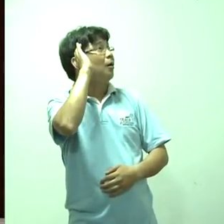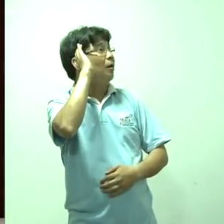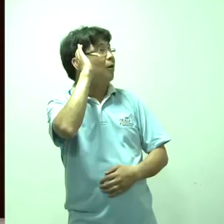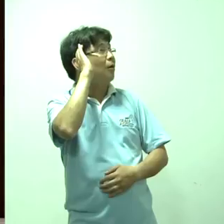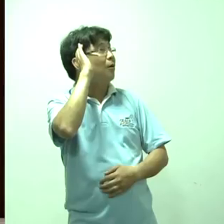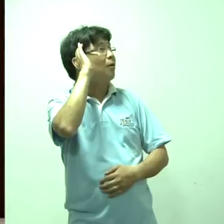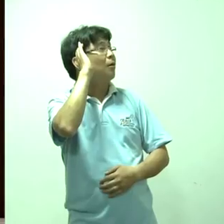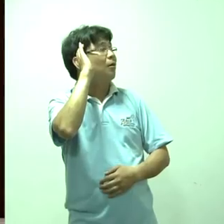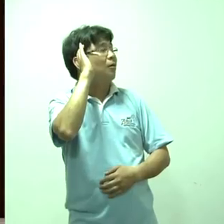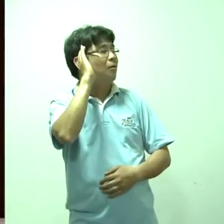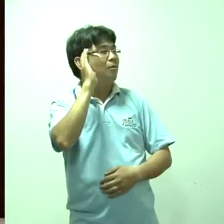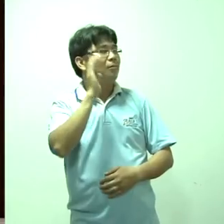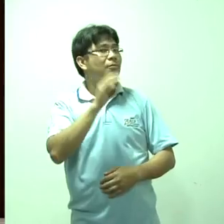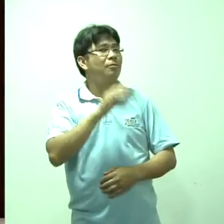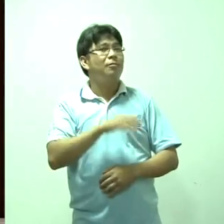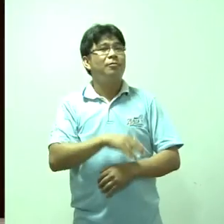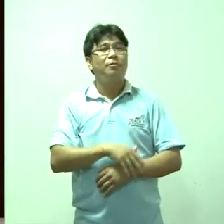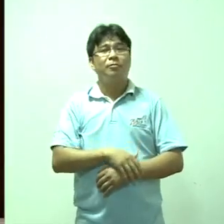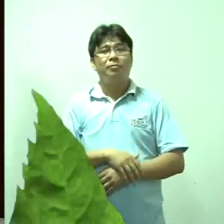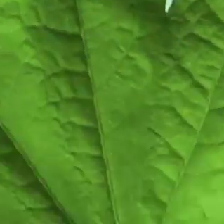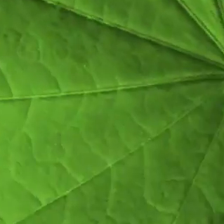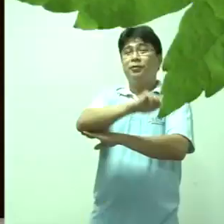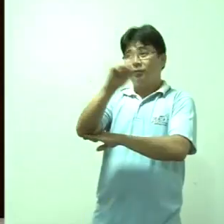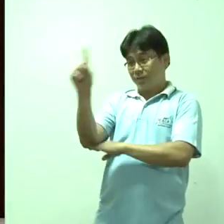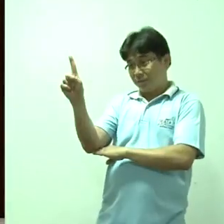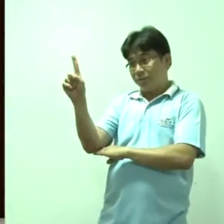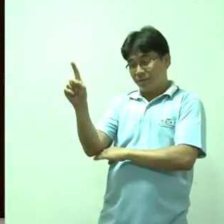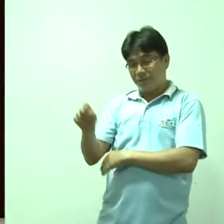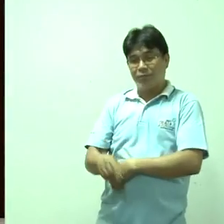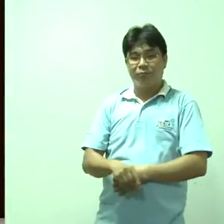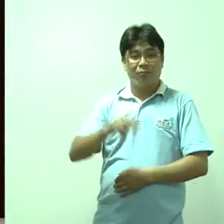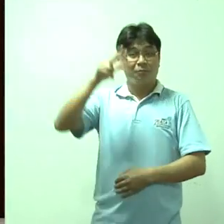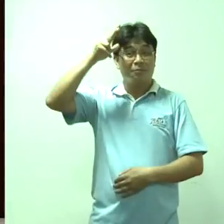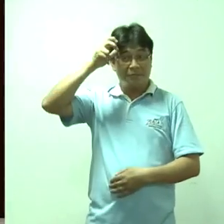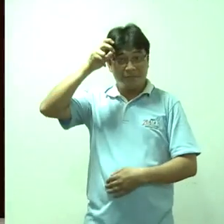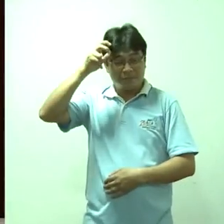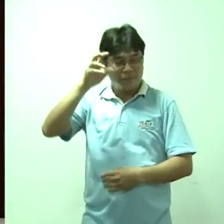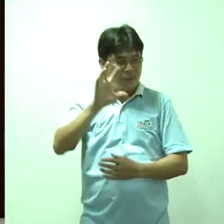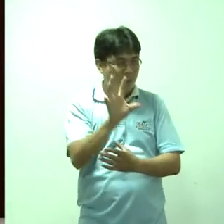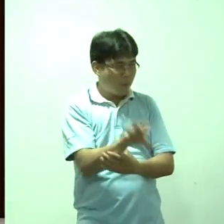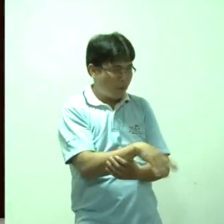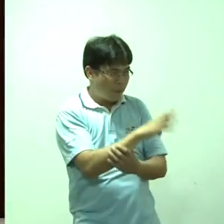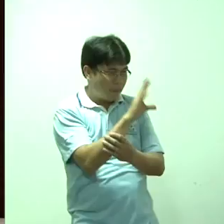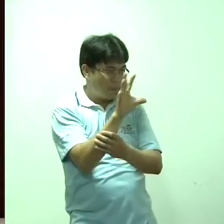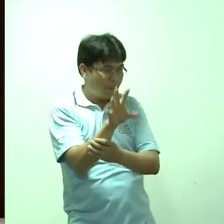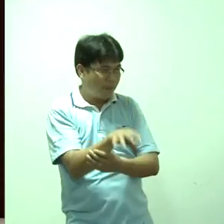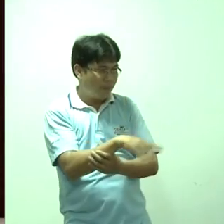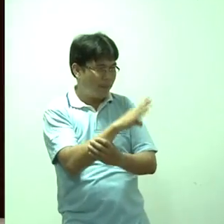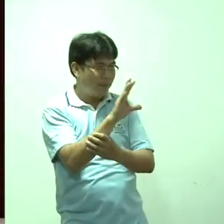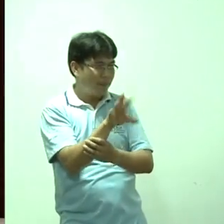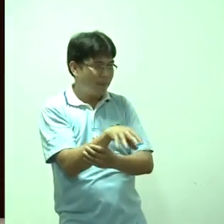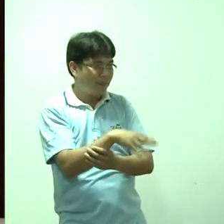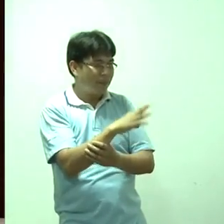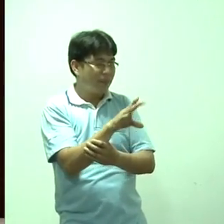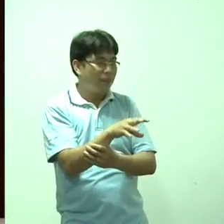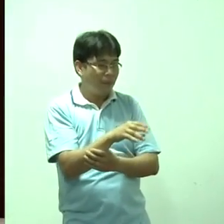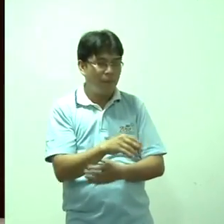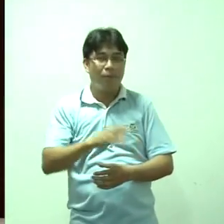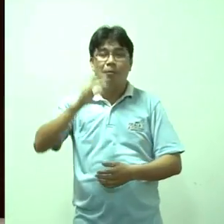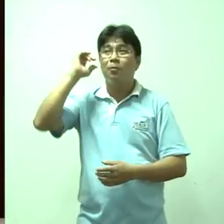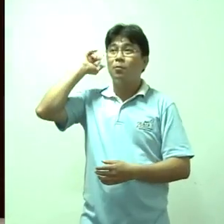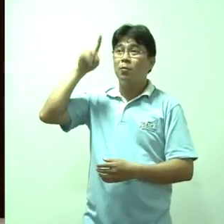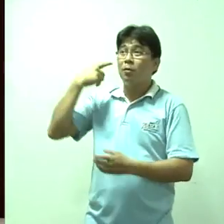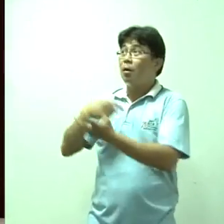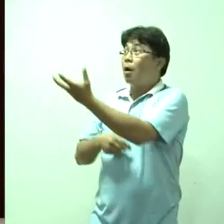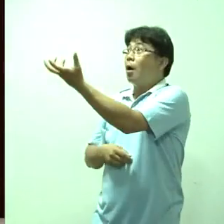และไม่เคยยุ่งเกี่ยวกับต้นไม้นั้นเลยวันหนึ่งซาตานก็ปรากฏโดยมาในร่างของงู